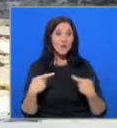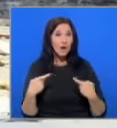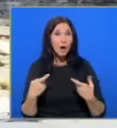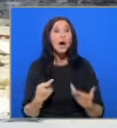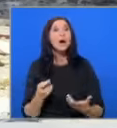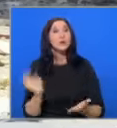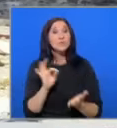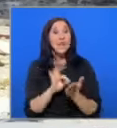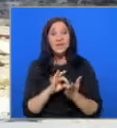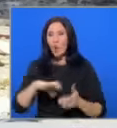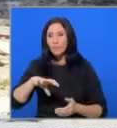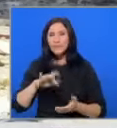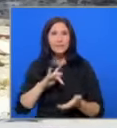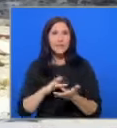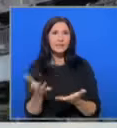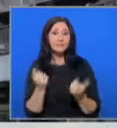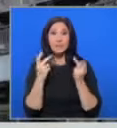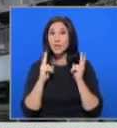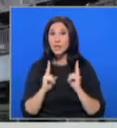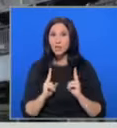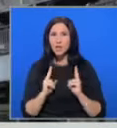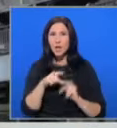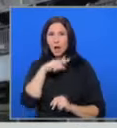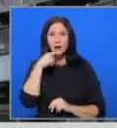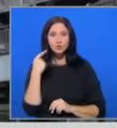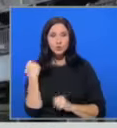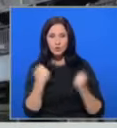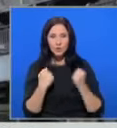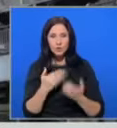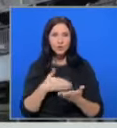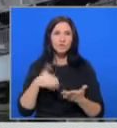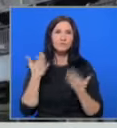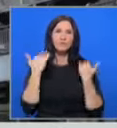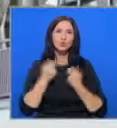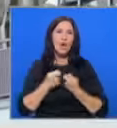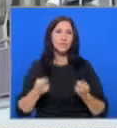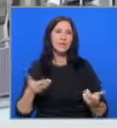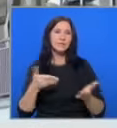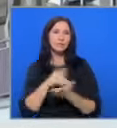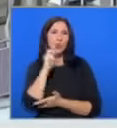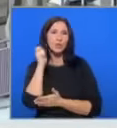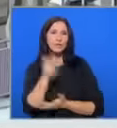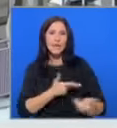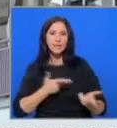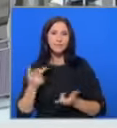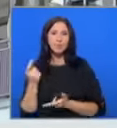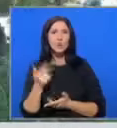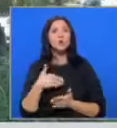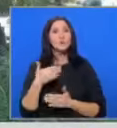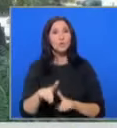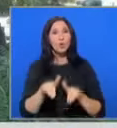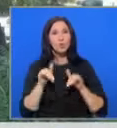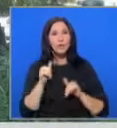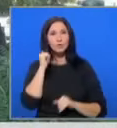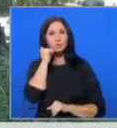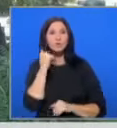поразените обекти са центрове за вземане на решения. Руските удари са част от въздушната кампания срещу украински износ на зърно след оттеглянето